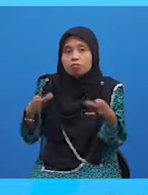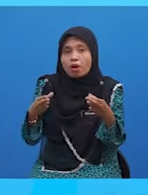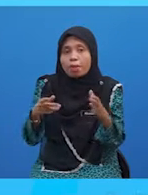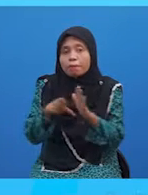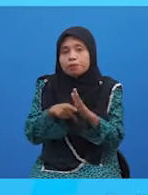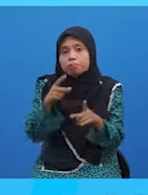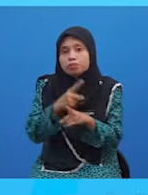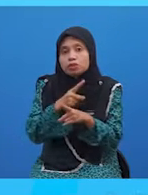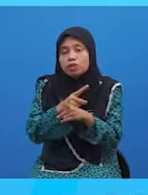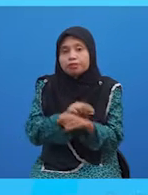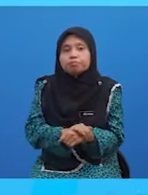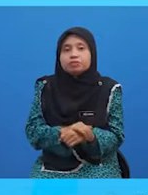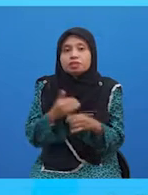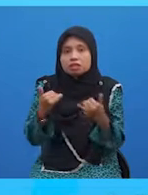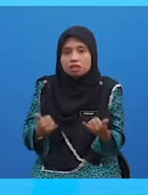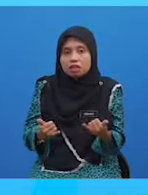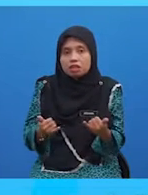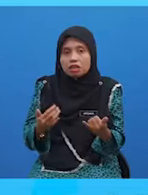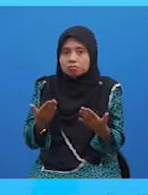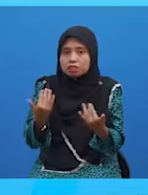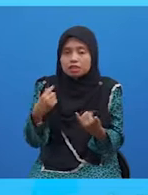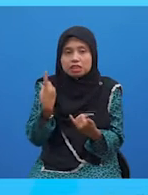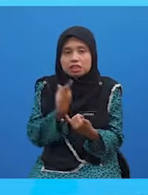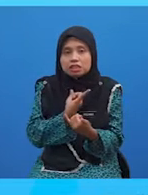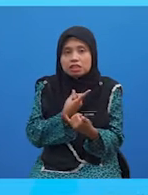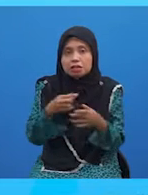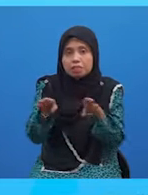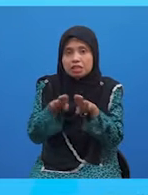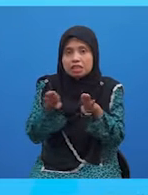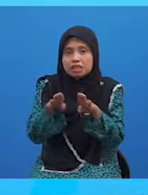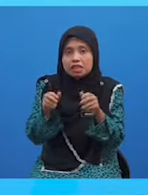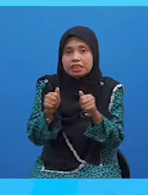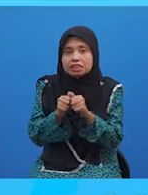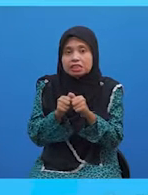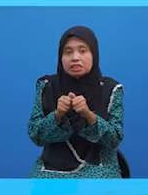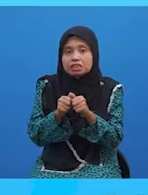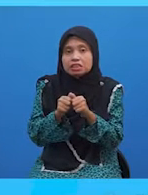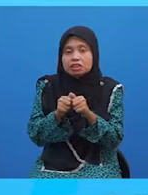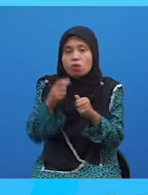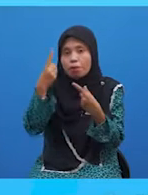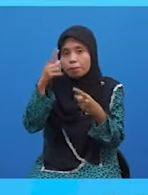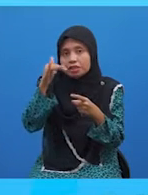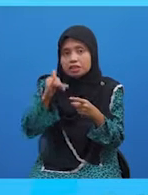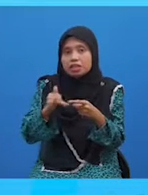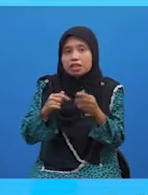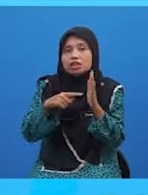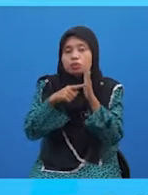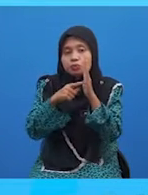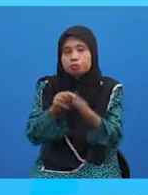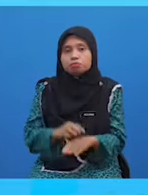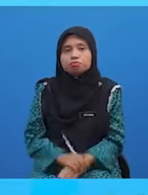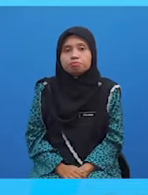membuat pembetulan. Sekarang, jom bandingkan jawapan pelajar dengan jawapan yang akan